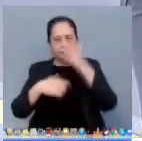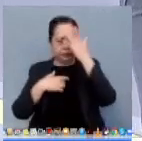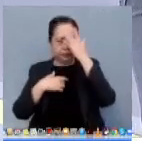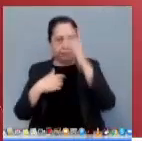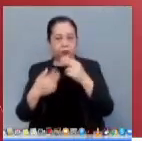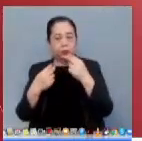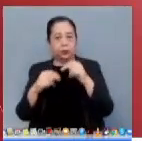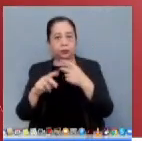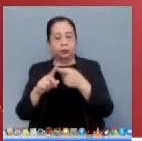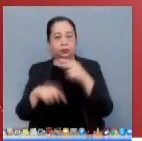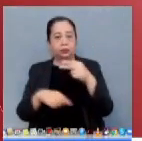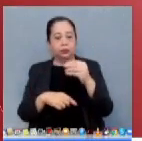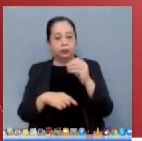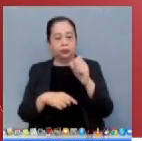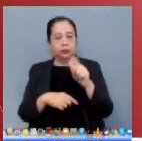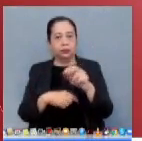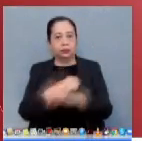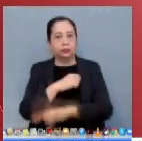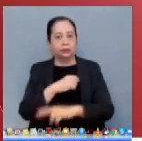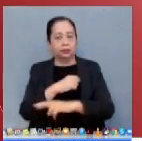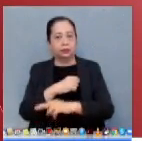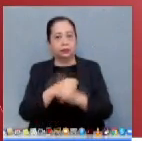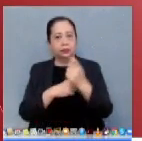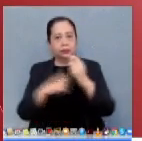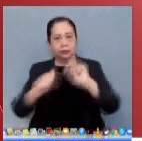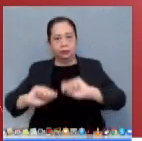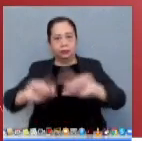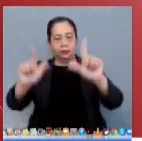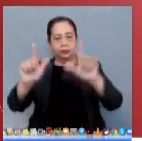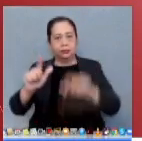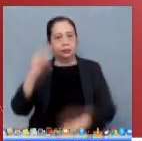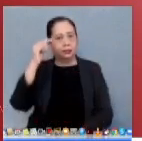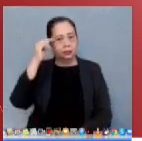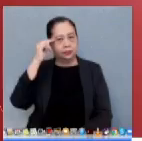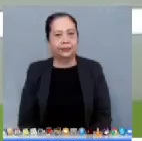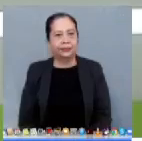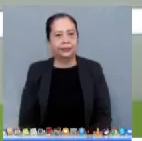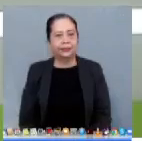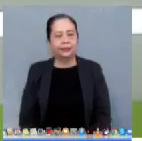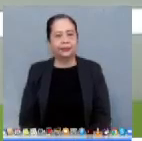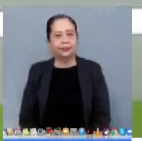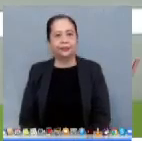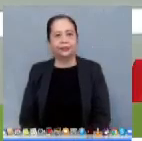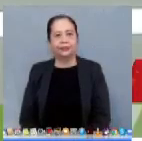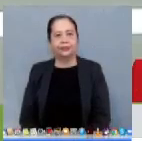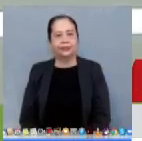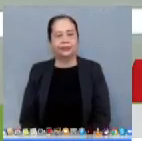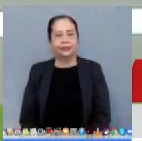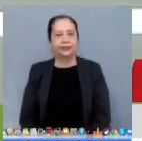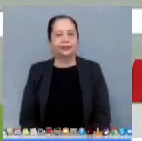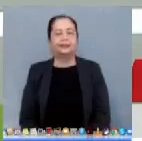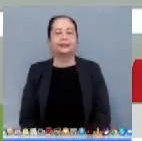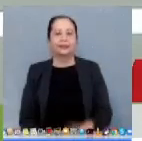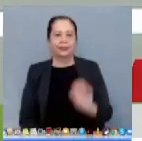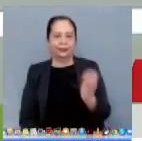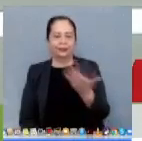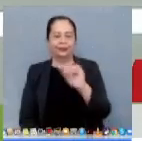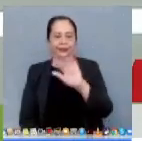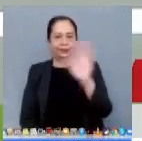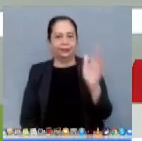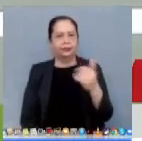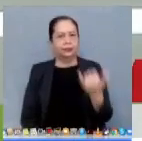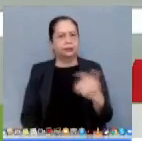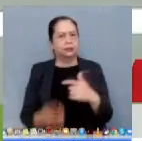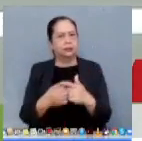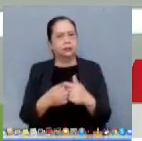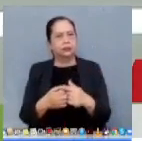ng GMA Regional TV Live na si Nico Sereno. Nico, good morning! Mayong buntag, Susan, umabot na sa